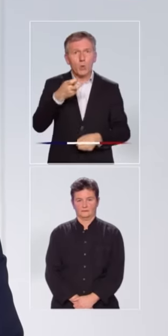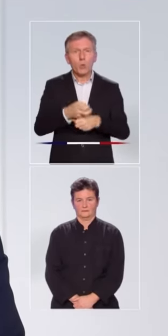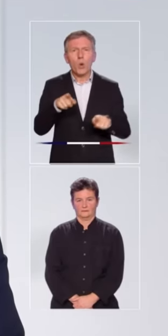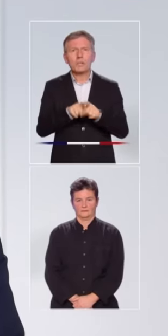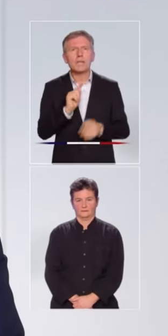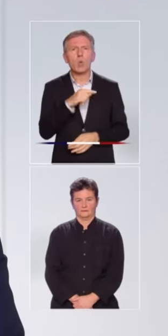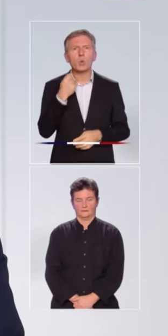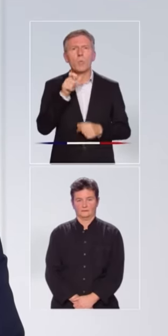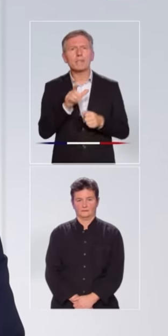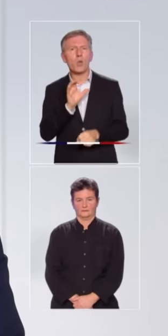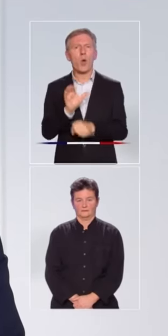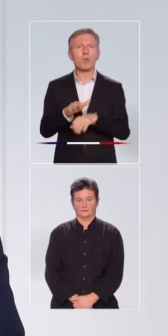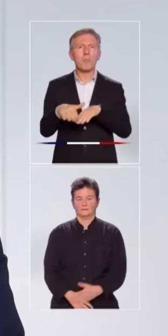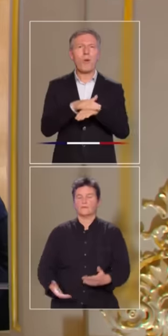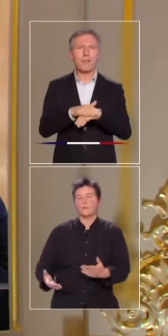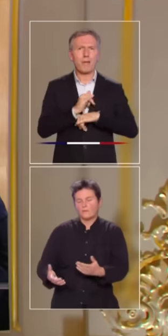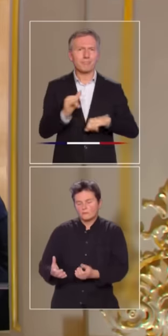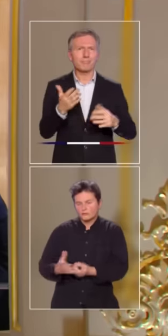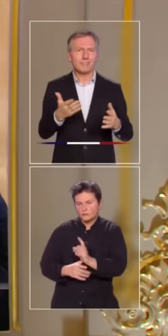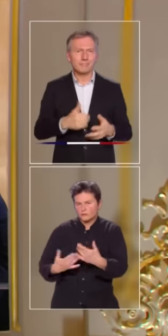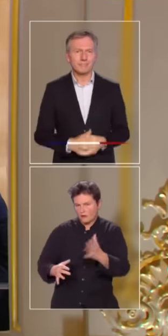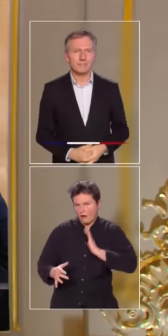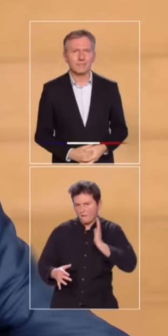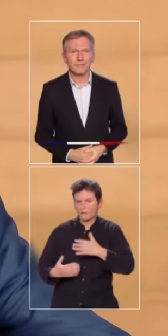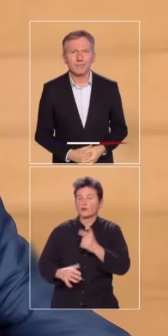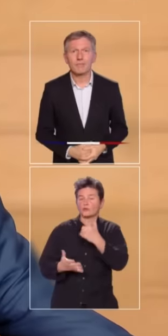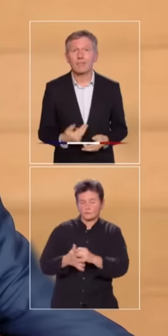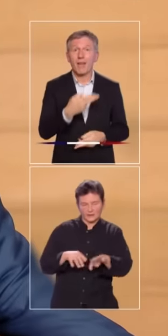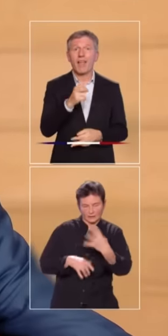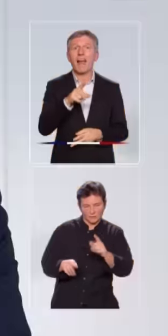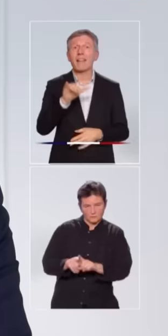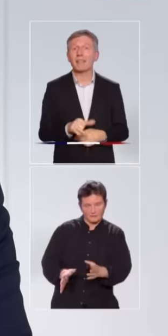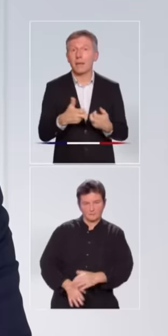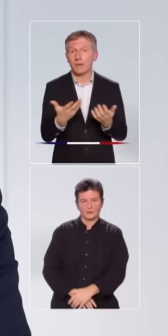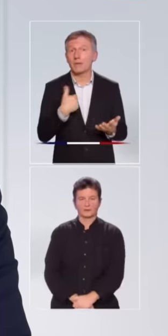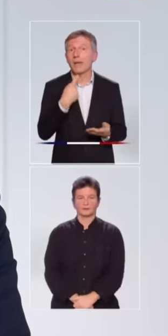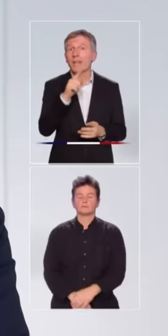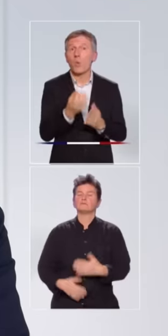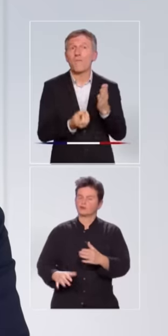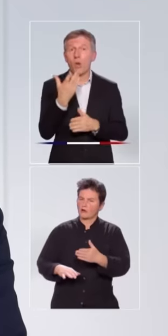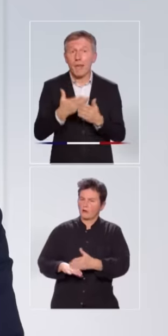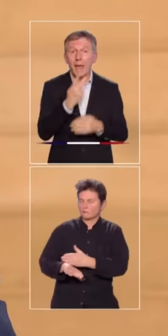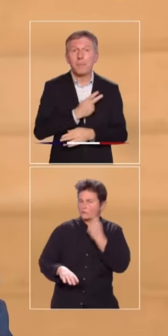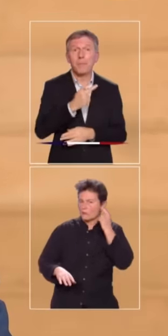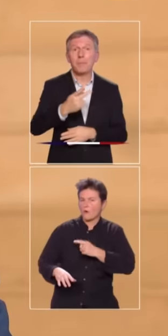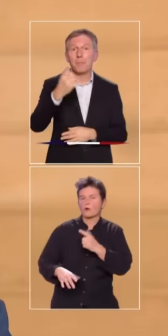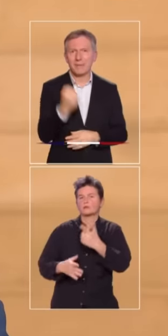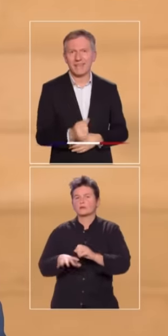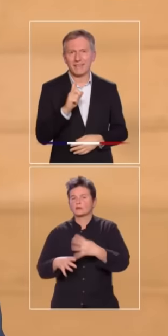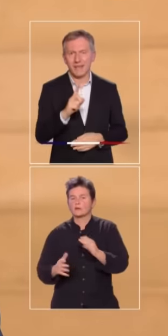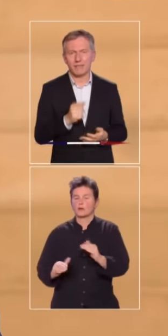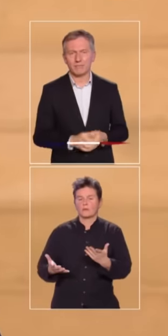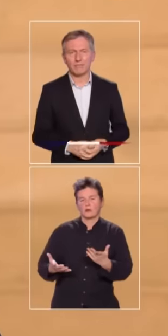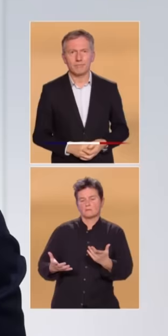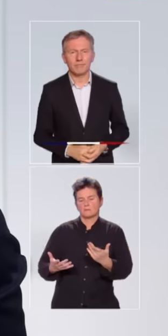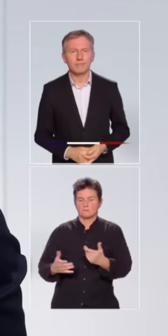tuer des opposants politiques. Mais ce n'est pas nouveau, vous étiez bien alerté en 2014. Alexei Navalny, mais je ne dis pas que c'est nouveau, je dis que ça s'intensifie. Mais l'alarme aurait